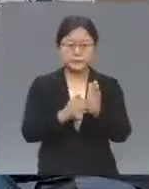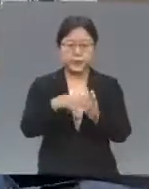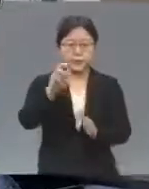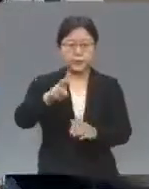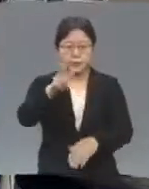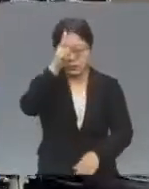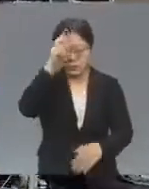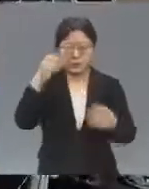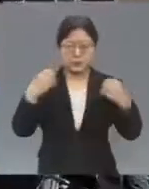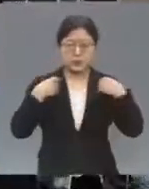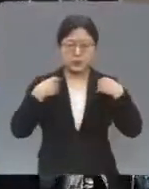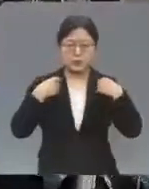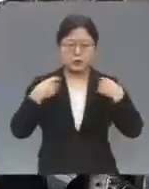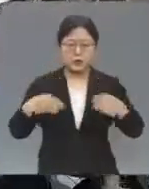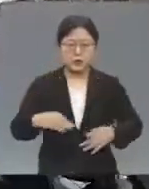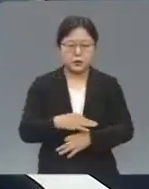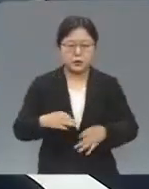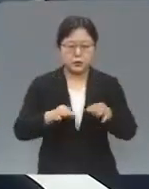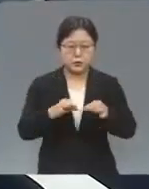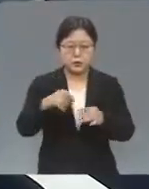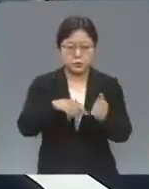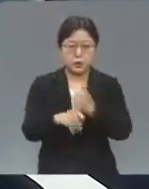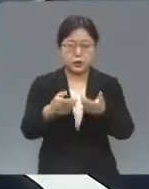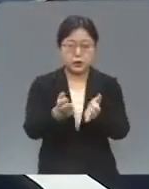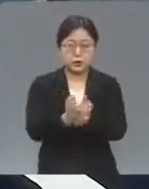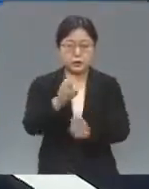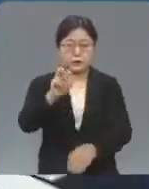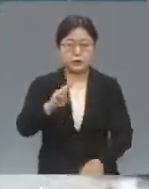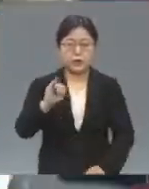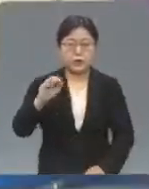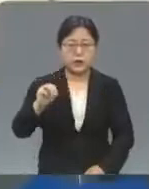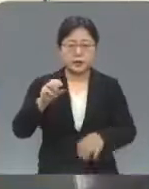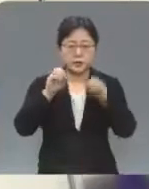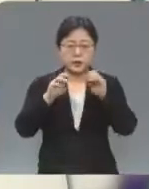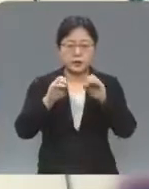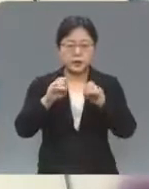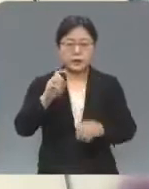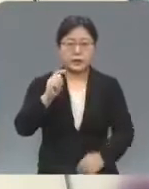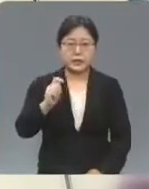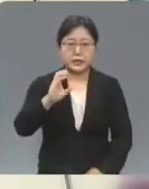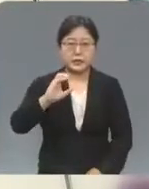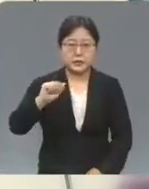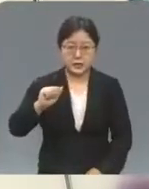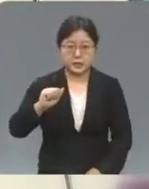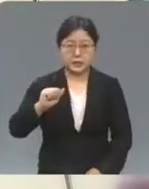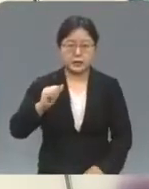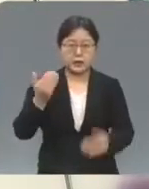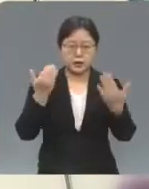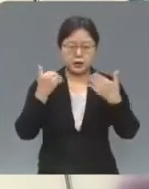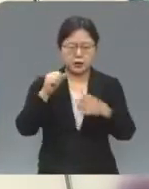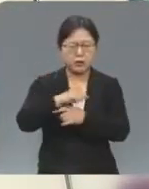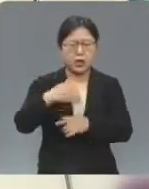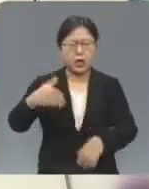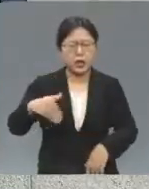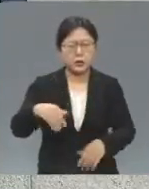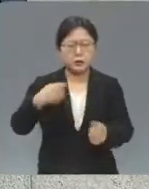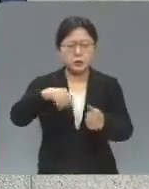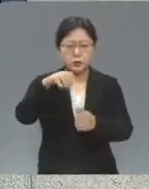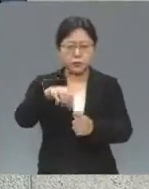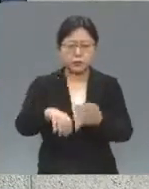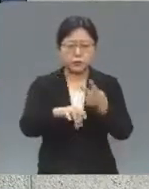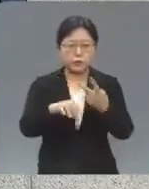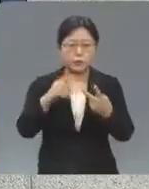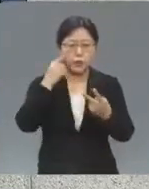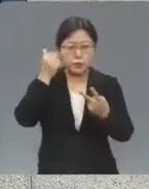황주 경찰청 반 부패 경제 범죄 수사 된 광주 im 선교회 소속 광주 tcs 국제학교 등 비인가 교육시설 두 곳의